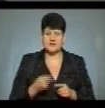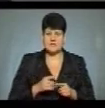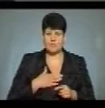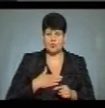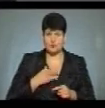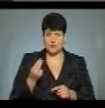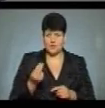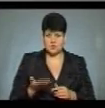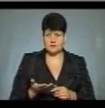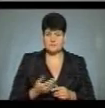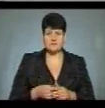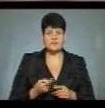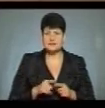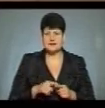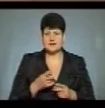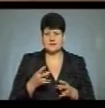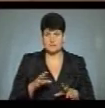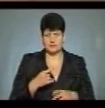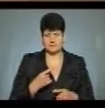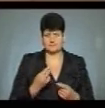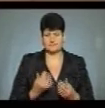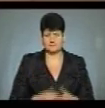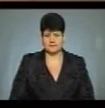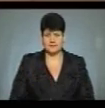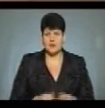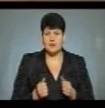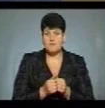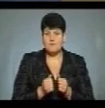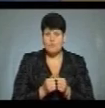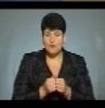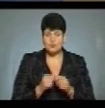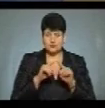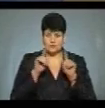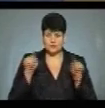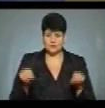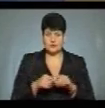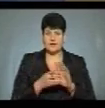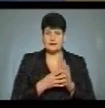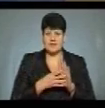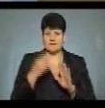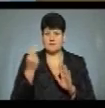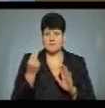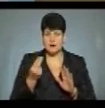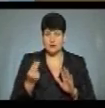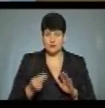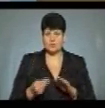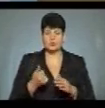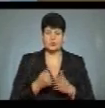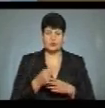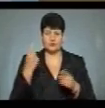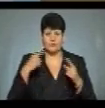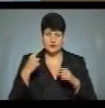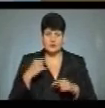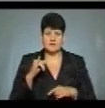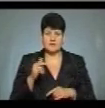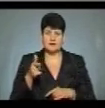яка сума? Ні, це не варто. Поруч з меморіальною дошкою 9 малюнків. Це ілюстрації до творчості Івана